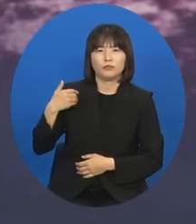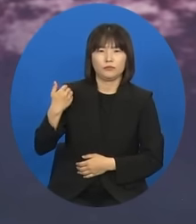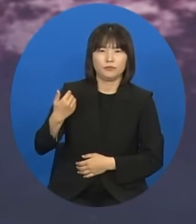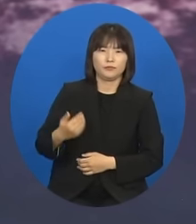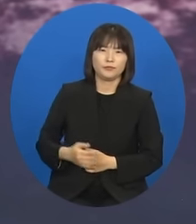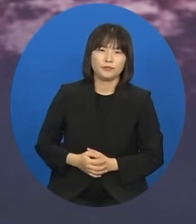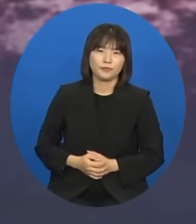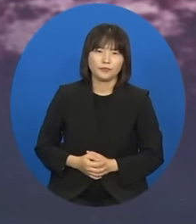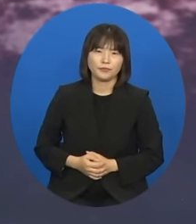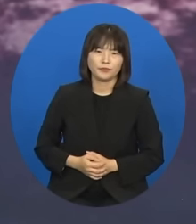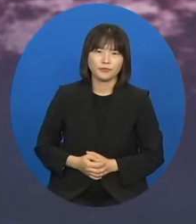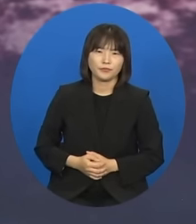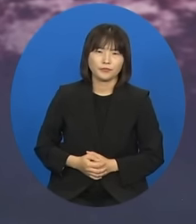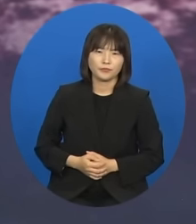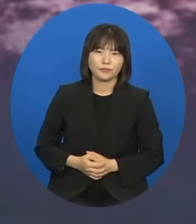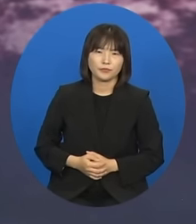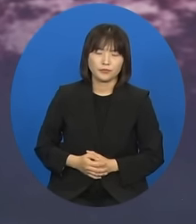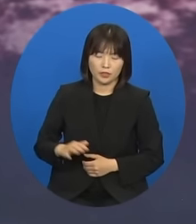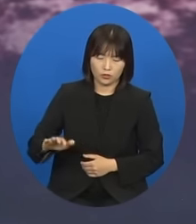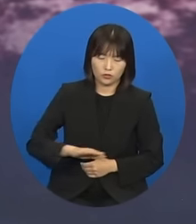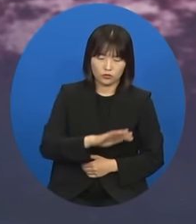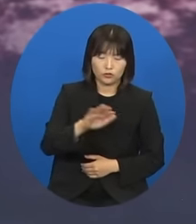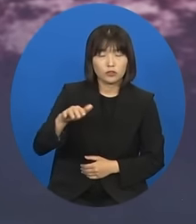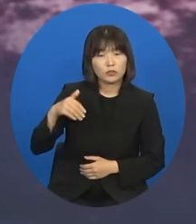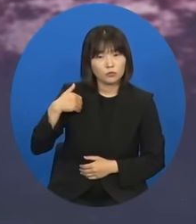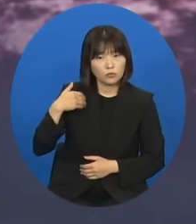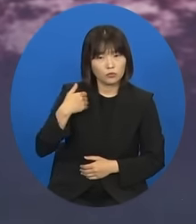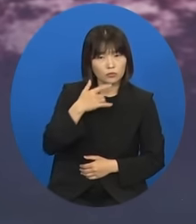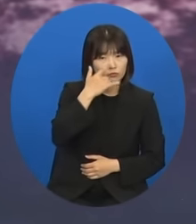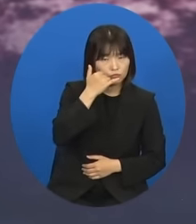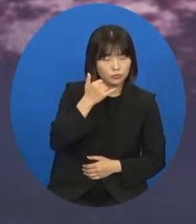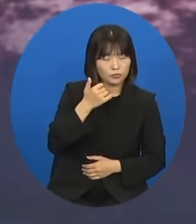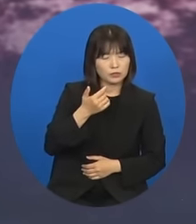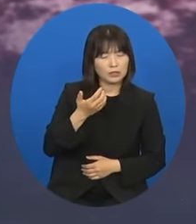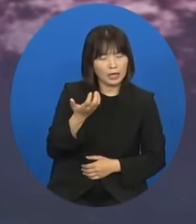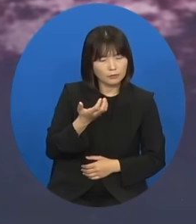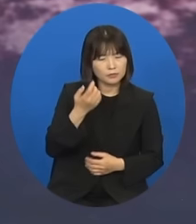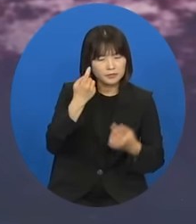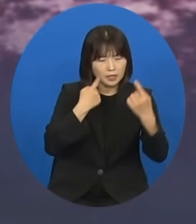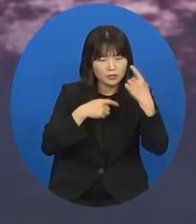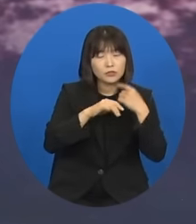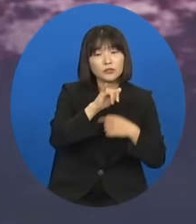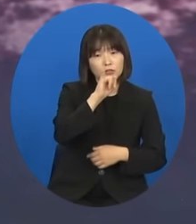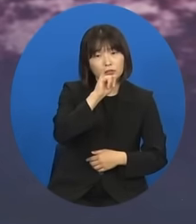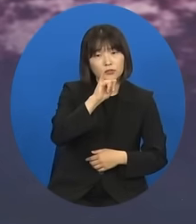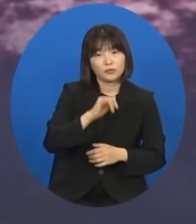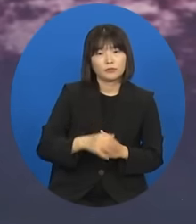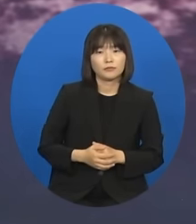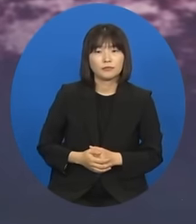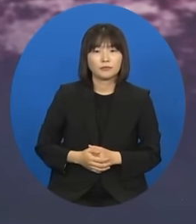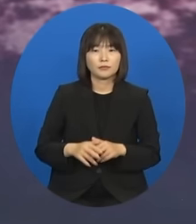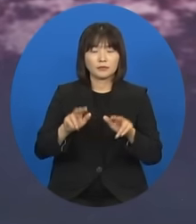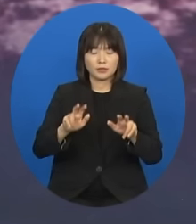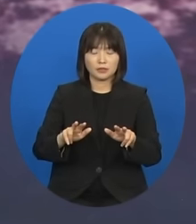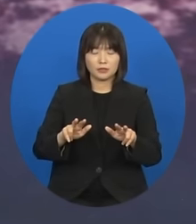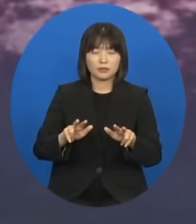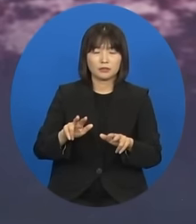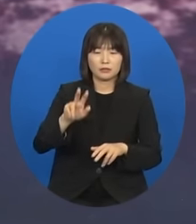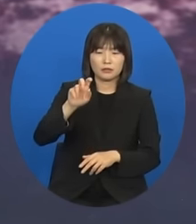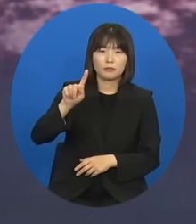거야 우리가 모르는 부모님의 아픔과 상처가 있어요 지금 마도와 진행